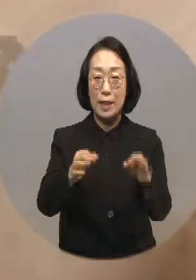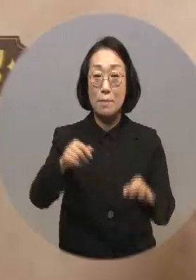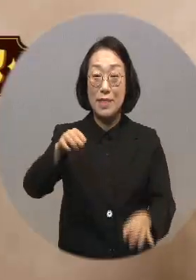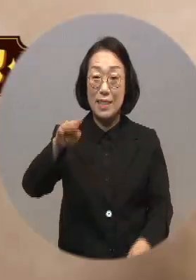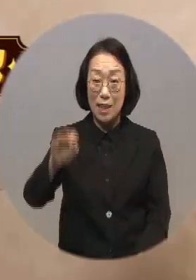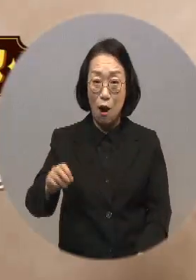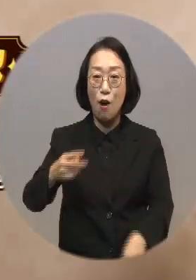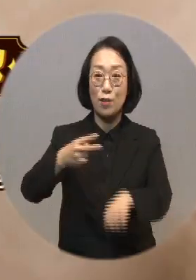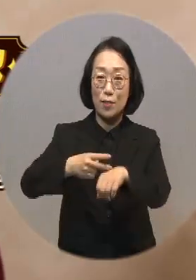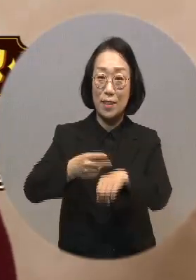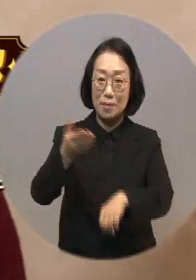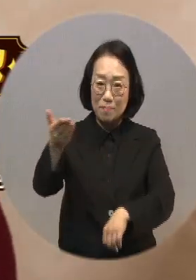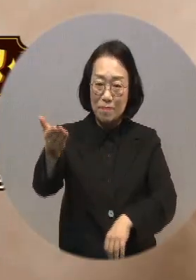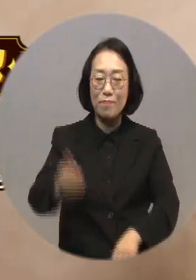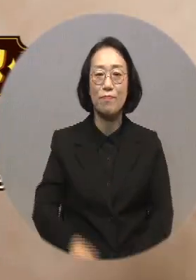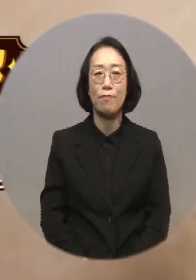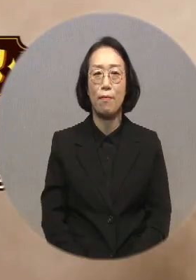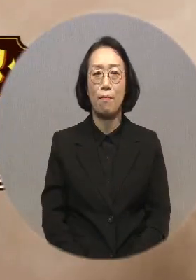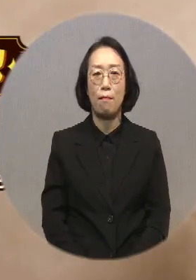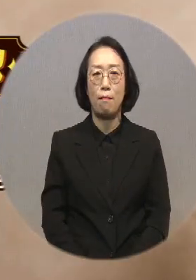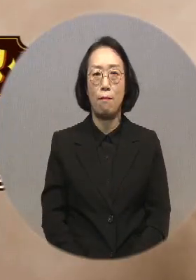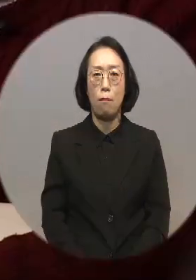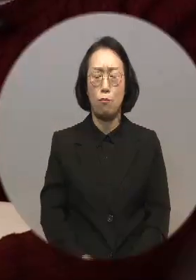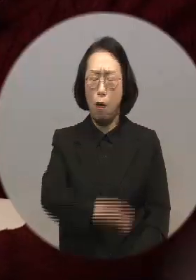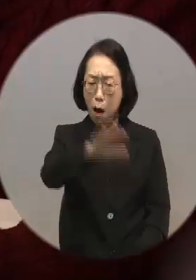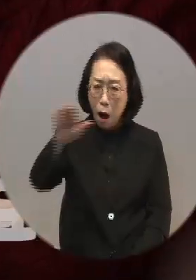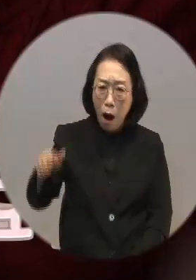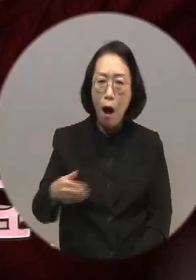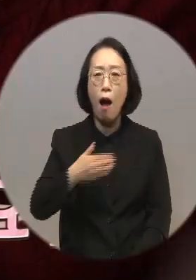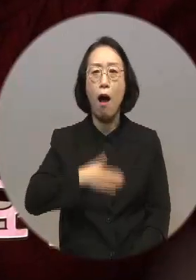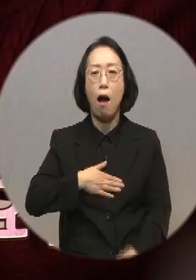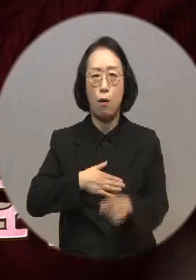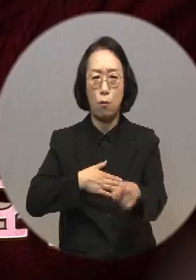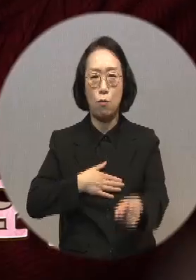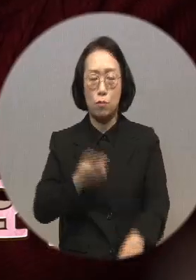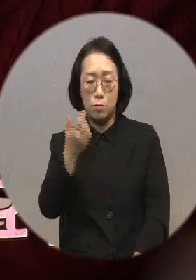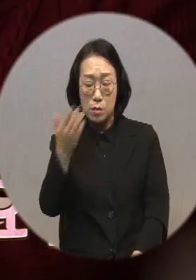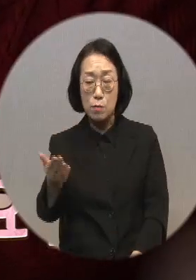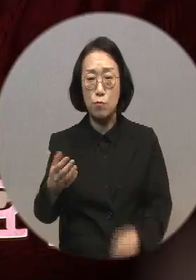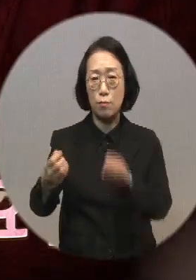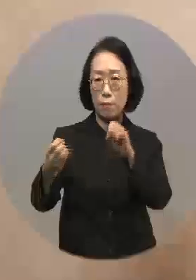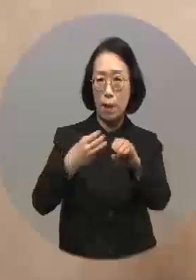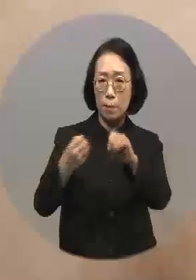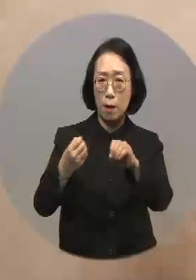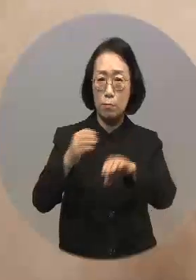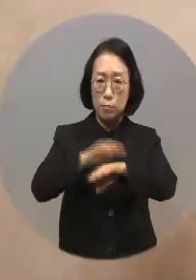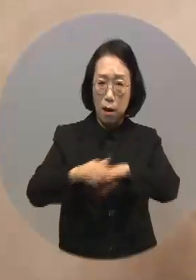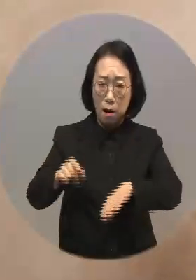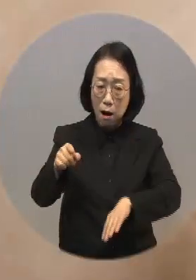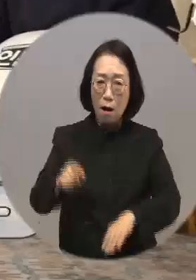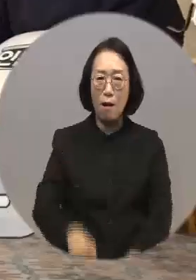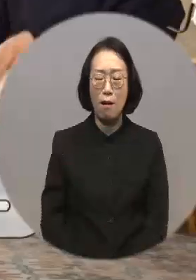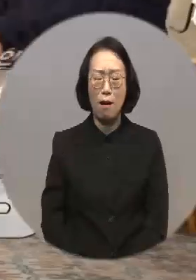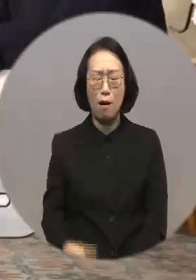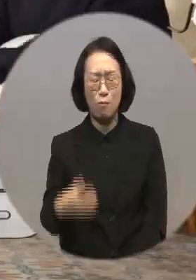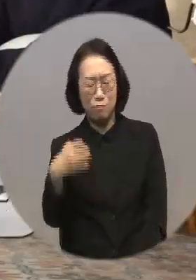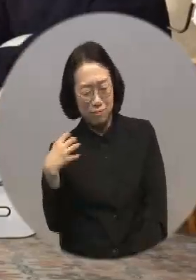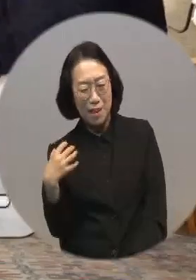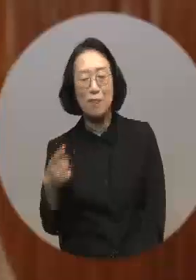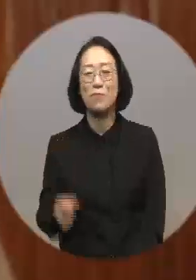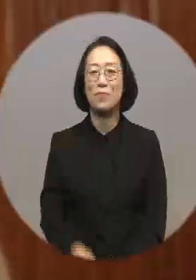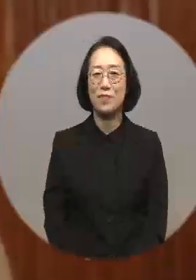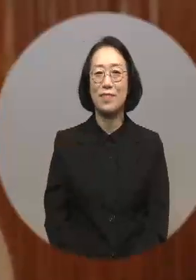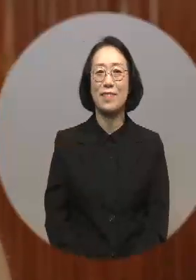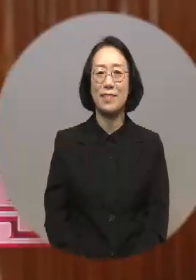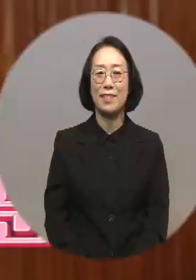모셨습니다. 반갑습니다. 네, 어쩜 이렇게 모르는 게 없이 질문만 던지면 모든 답이 나오세요? 굉장히 부담스럽네요,